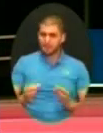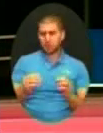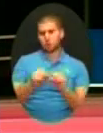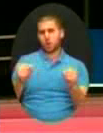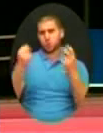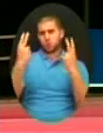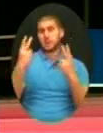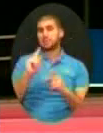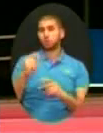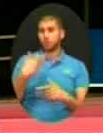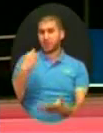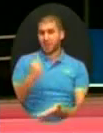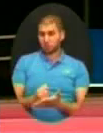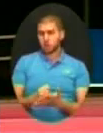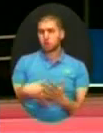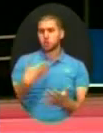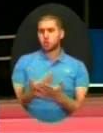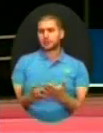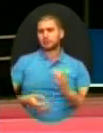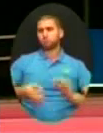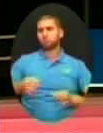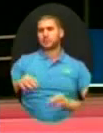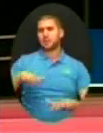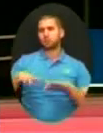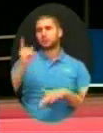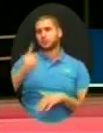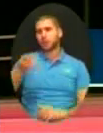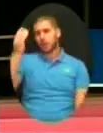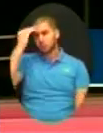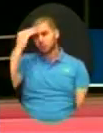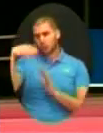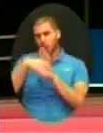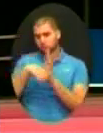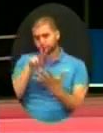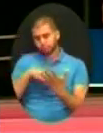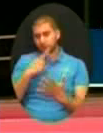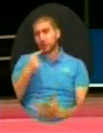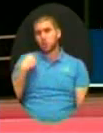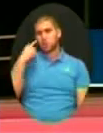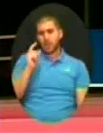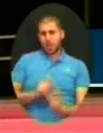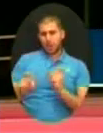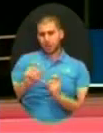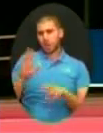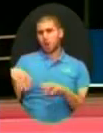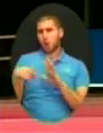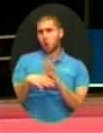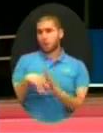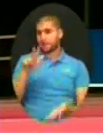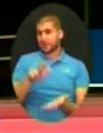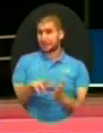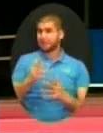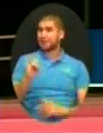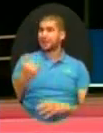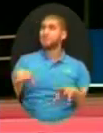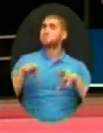אמנותו. מי שייתן את ההכשר הזה זה היועץ המשפטי לממשלה, שהוא יצטרך ללמוד את החוק ולהגיד אני יודע להגן עליו בבגץ, ואם כן, וזה